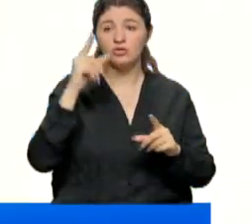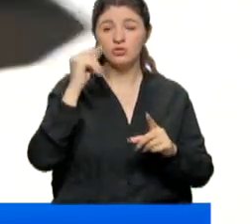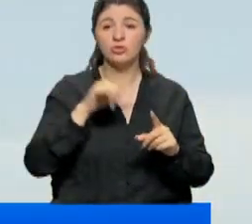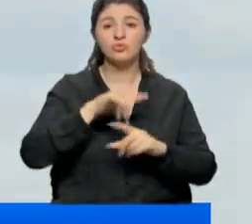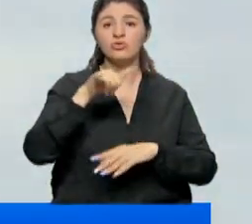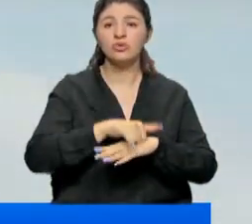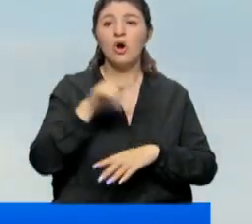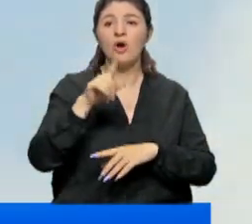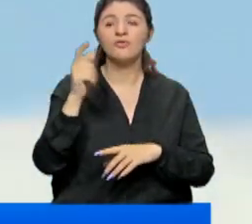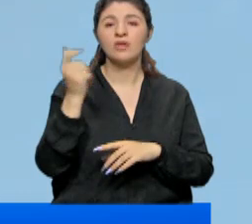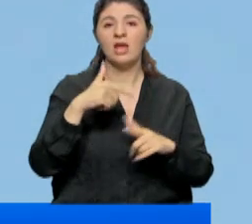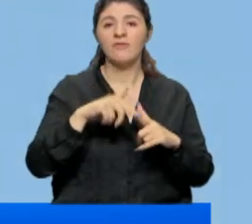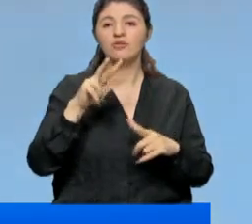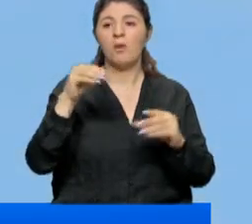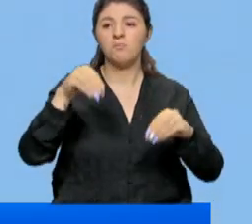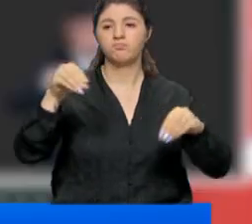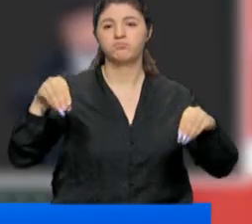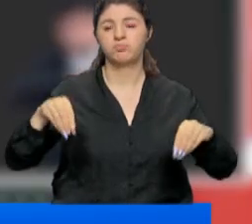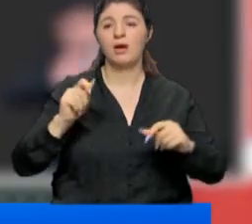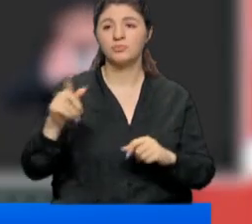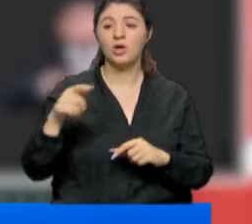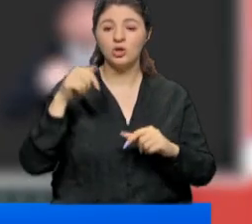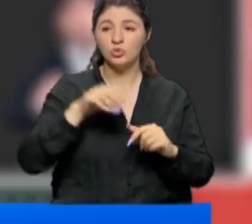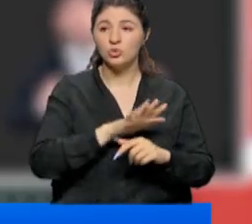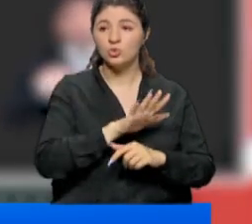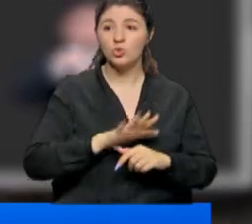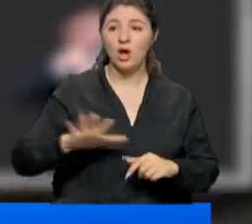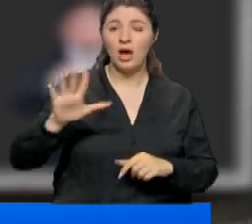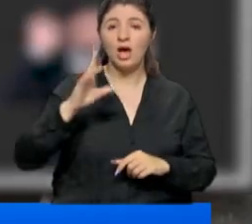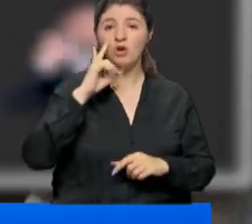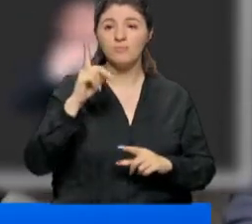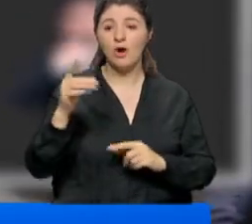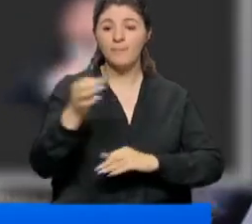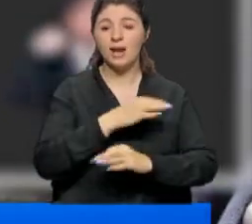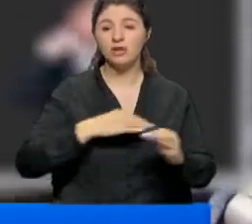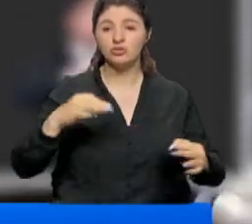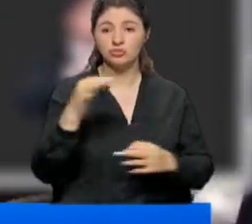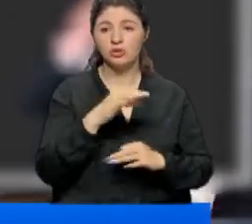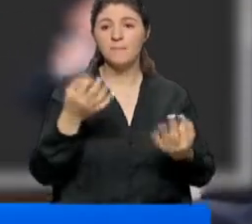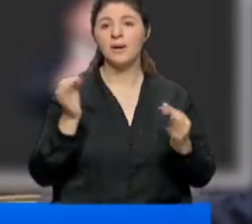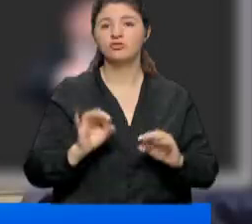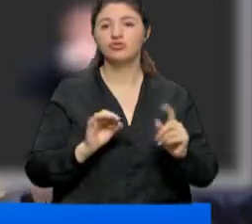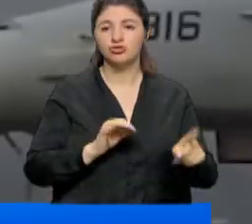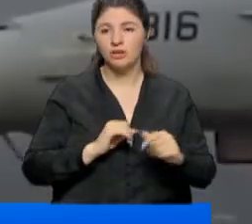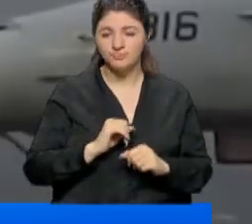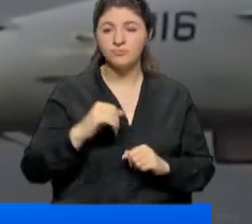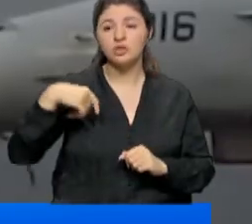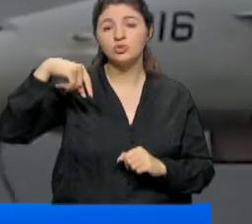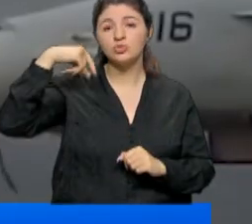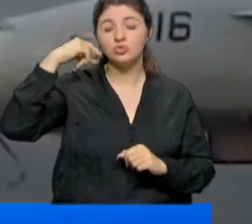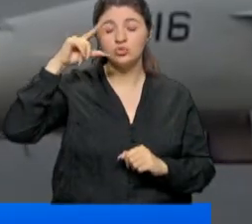üste deonade tf35 konuşlandırılacak Güneş sınırlarımız boyunca bu operasyonlar başlayacaktır